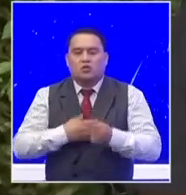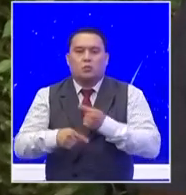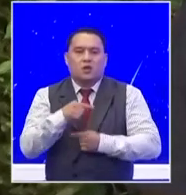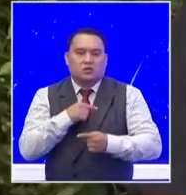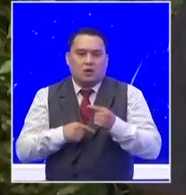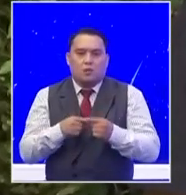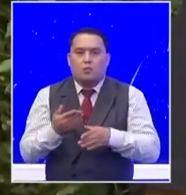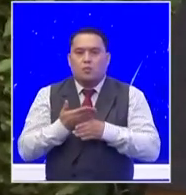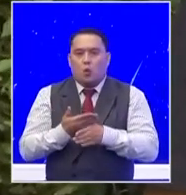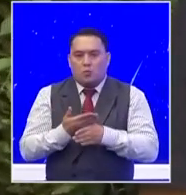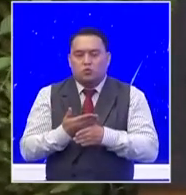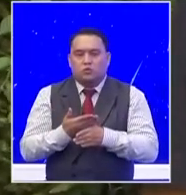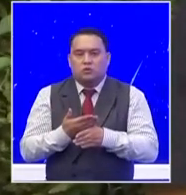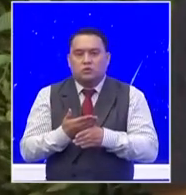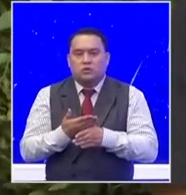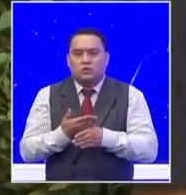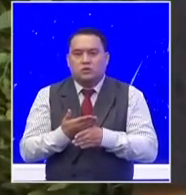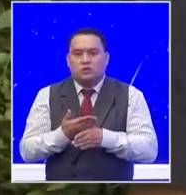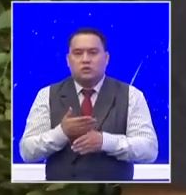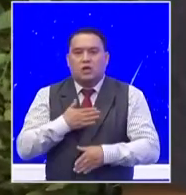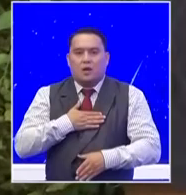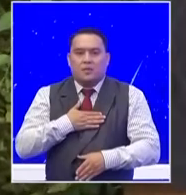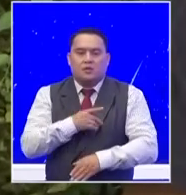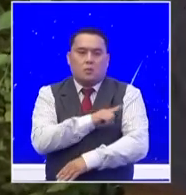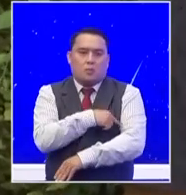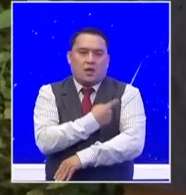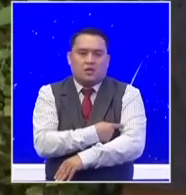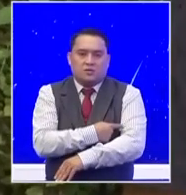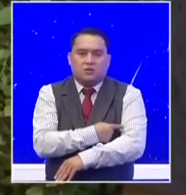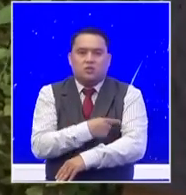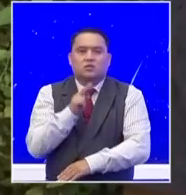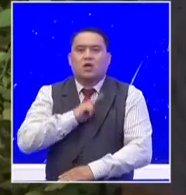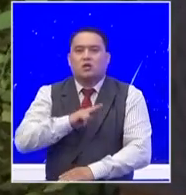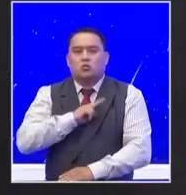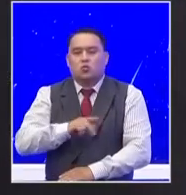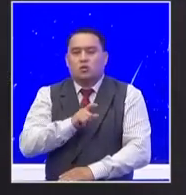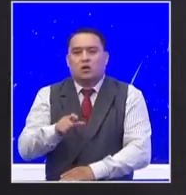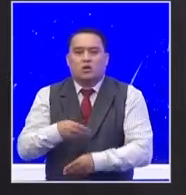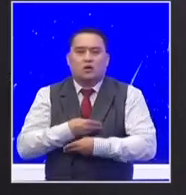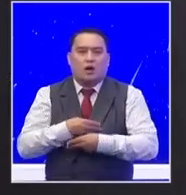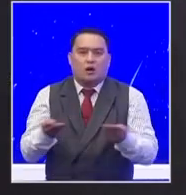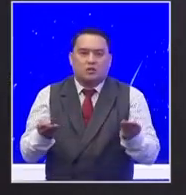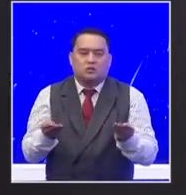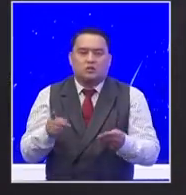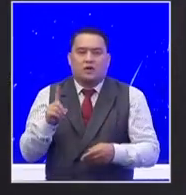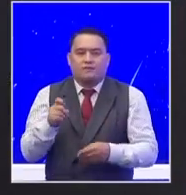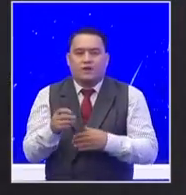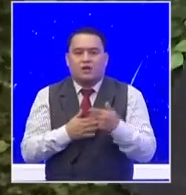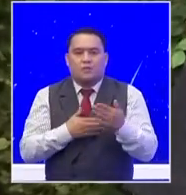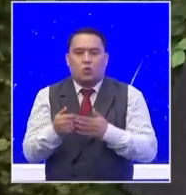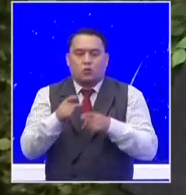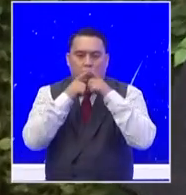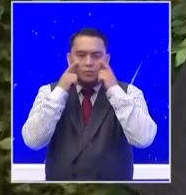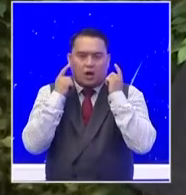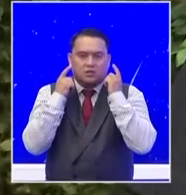предпринимателей, которые оказывают такую спонсорскую помощь. Также с нами ездит медик, медицинский сотрудник, который раздает антисептики, маски.